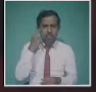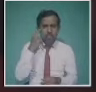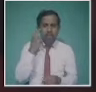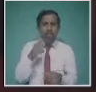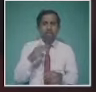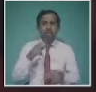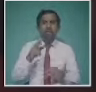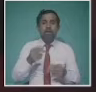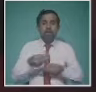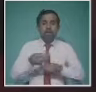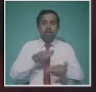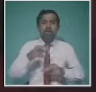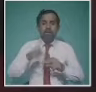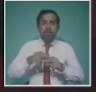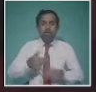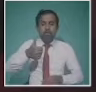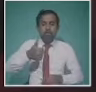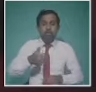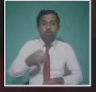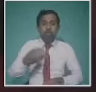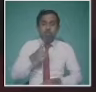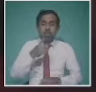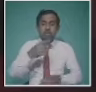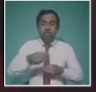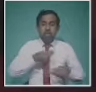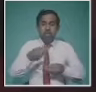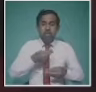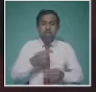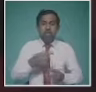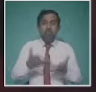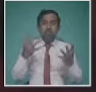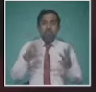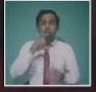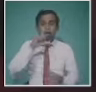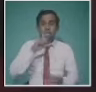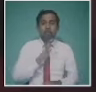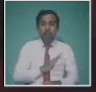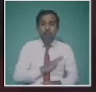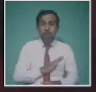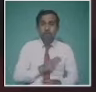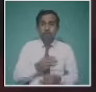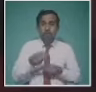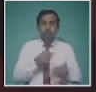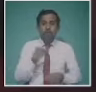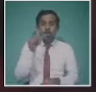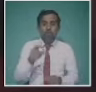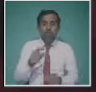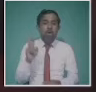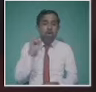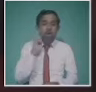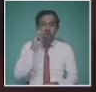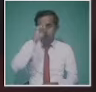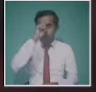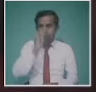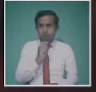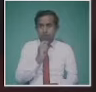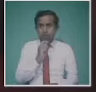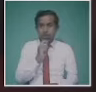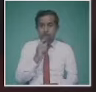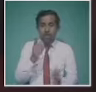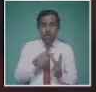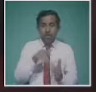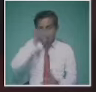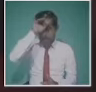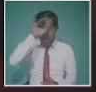හඳුන්වන්නේ ඩීල් කාර්යය කියලා මොහමඩ් නසීඩ් කියන්නේ හොඳම නම්බර් එකේ ඩීල් කාර්යයක් වැඩිපුර ඉන්නේ ලංකාවේ කොළඹ ඉන්නේ ඒ ඩීල් කාර්යය තමයි රනිල් වික්‍රමසිංහ මහත්තයා